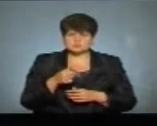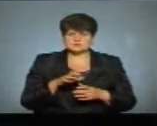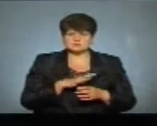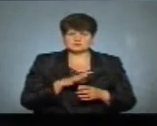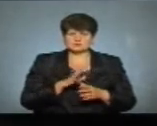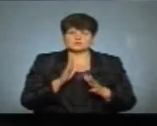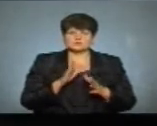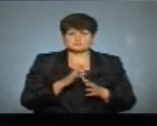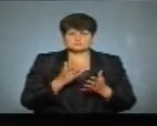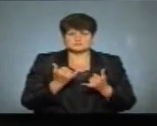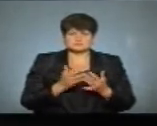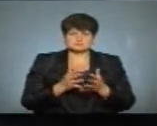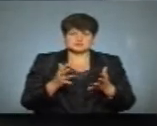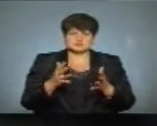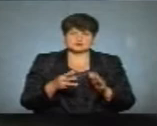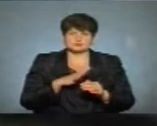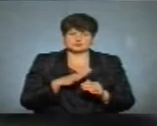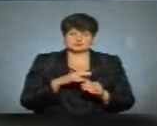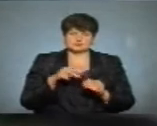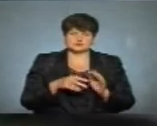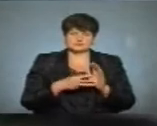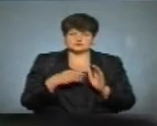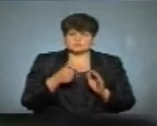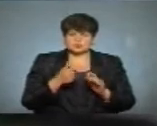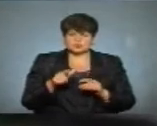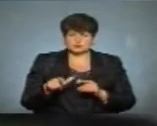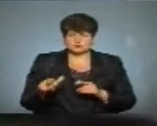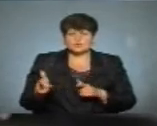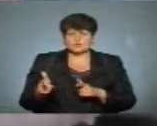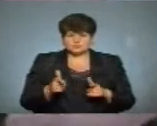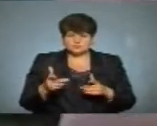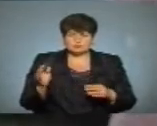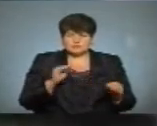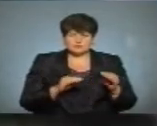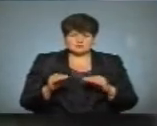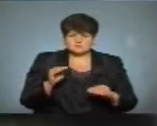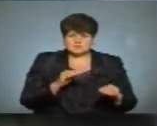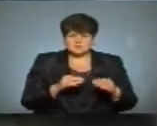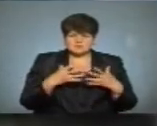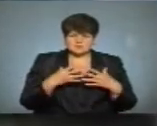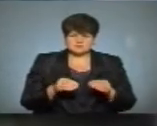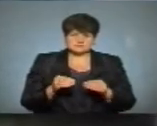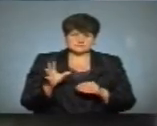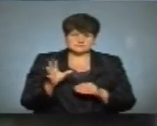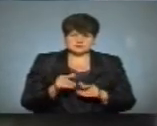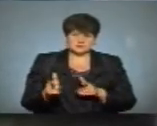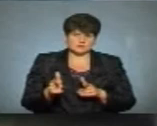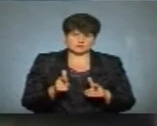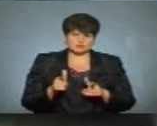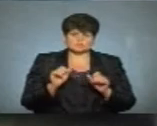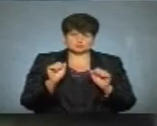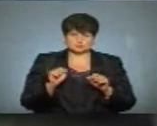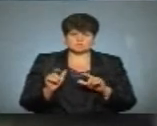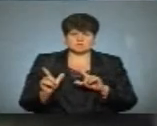році. Бо по цьому один просто люди готові, позбирали, хто які речі має, приготовив, щоб можна